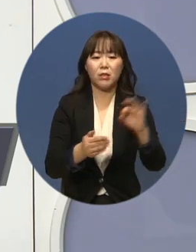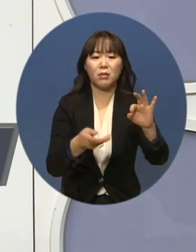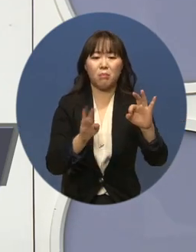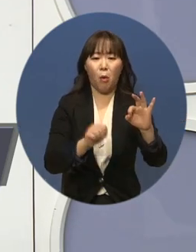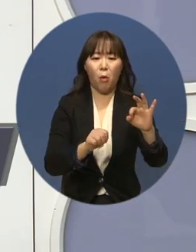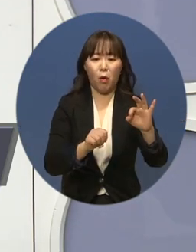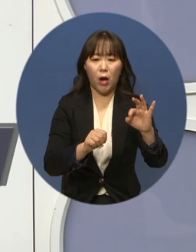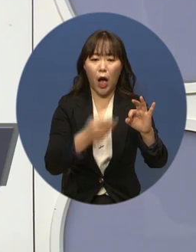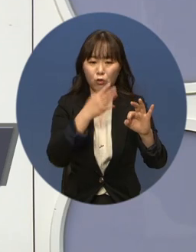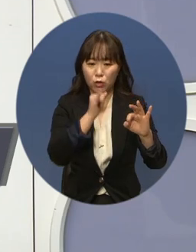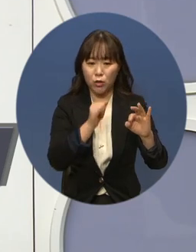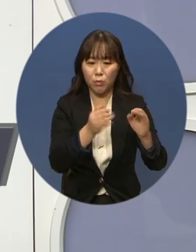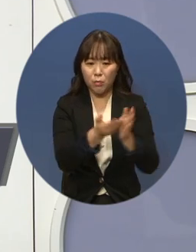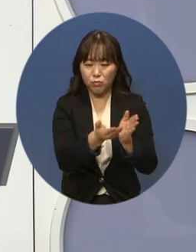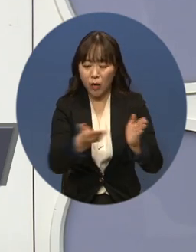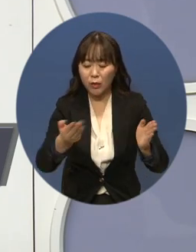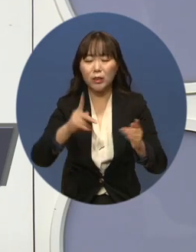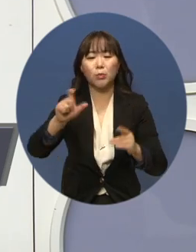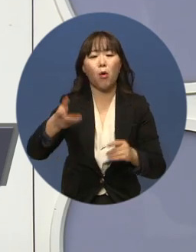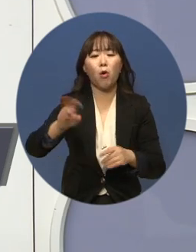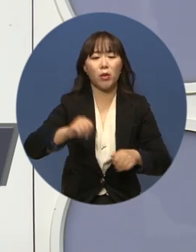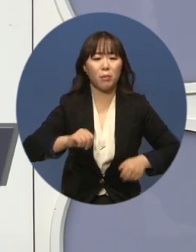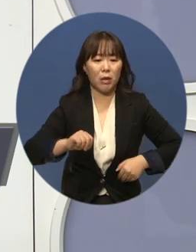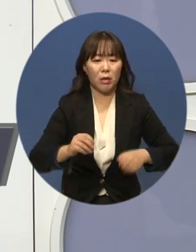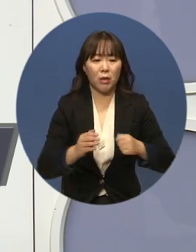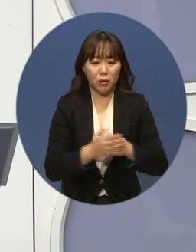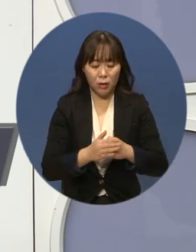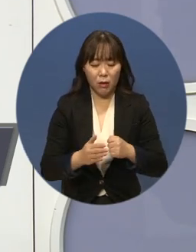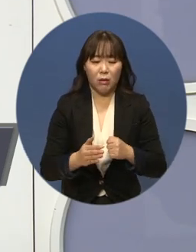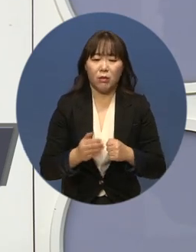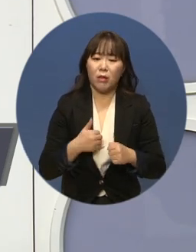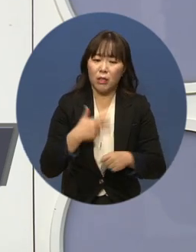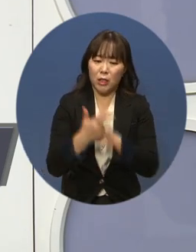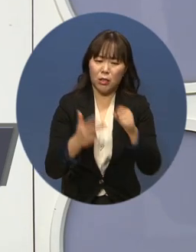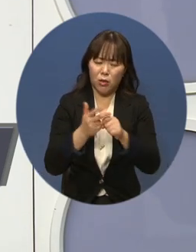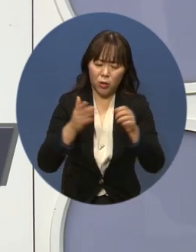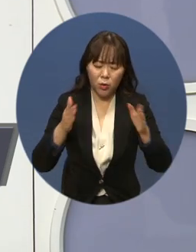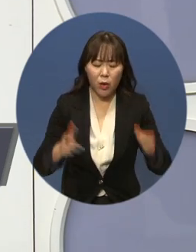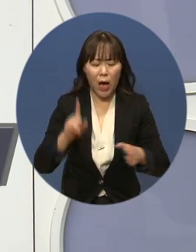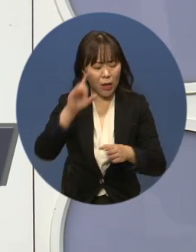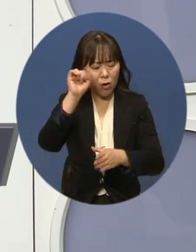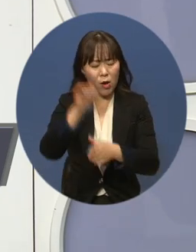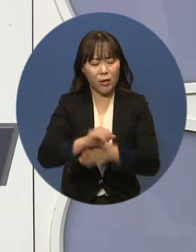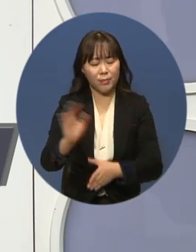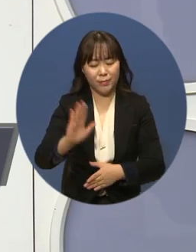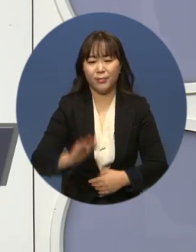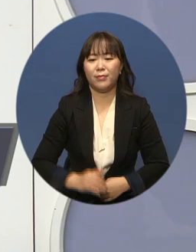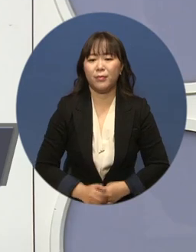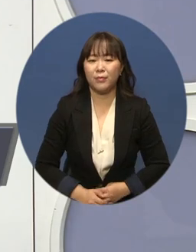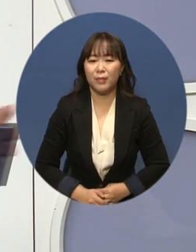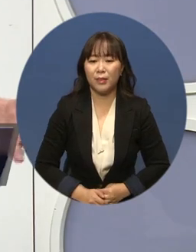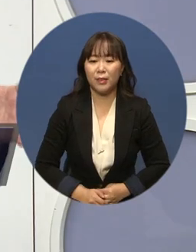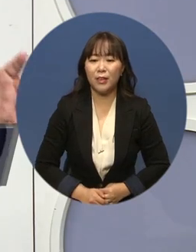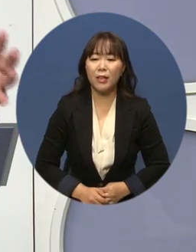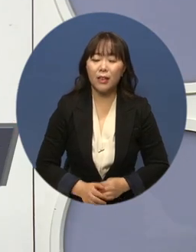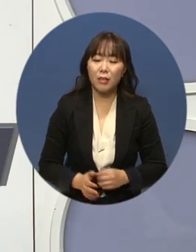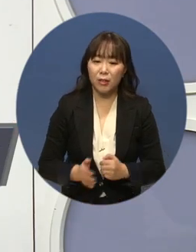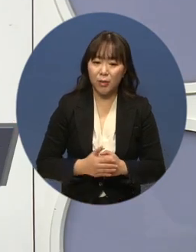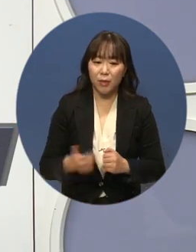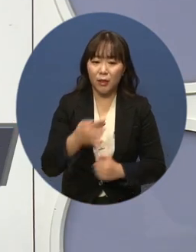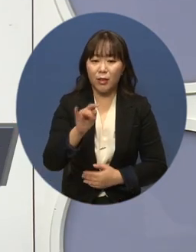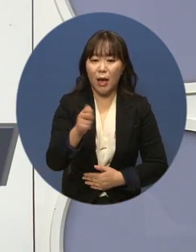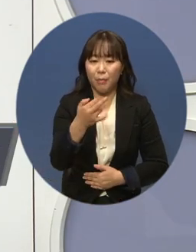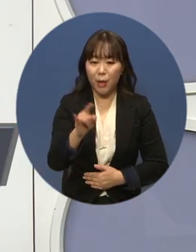드릴 선착장이 15억이 듭니다. 예. 그럼에도 불구하고 제가 7년 동안 하나도 허가를 안 내줬거든요. 그러니까 지금